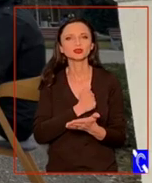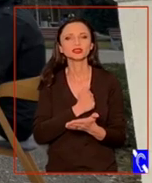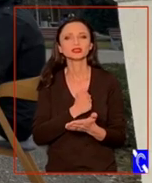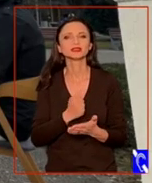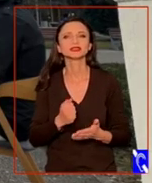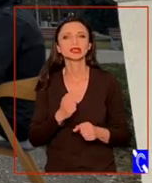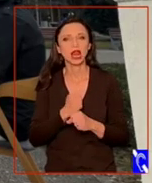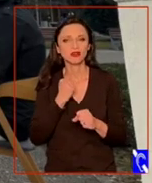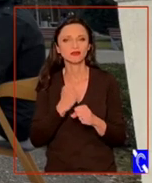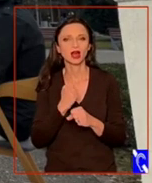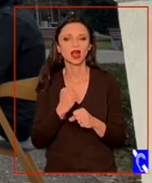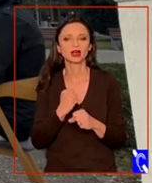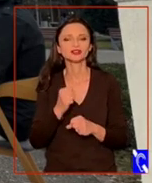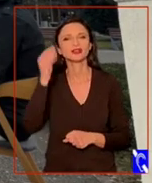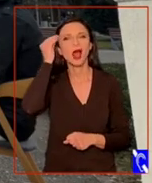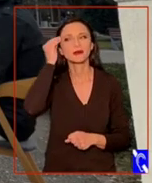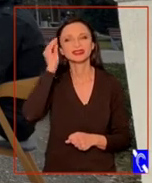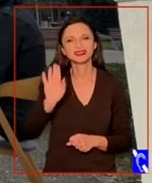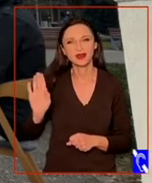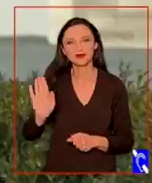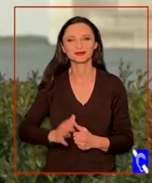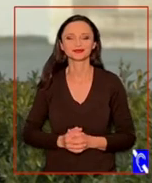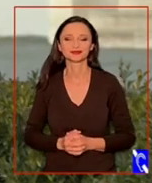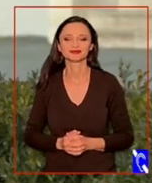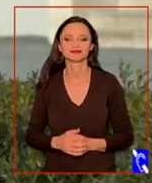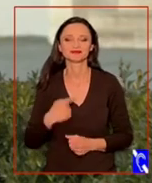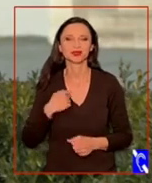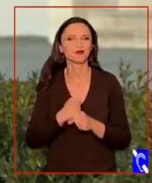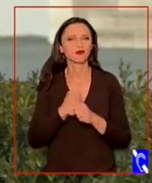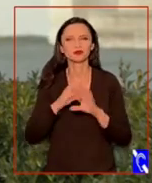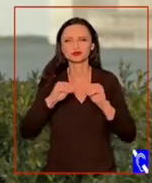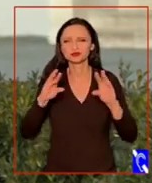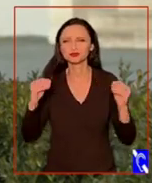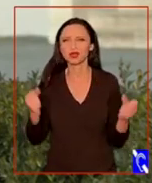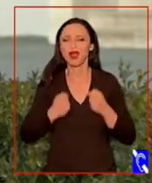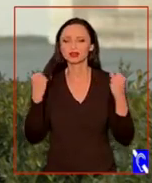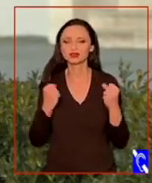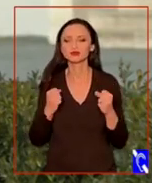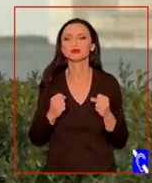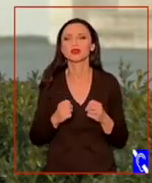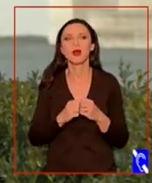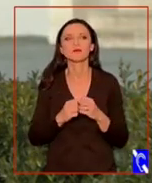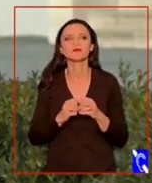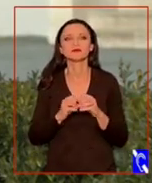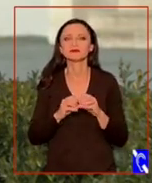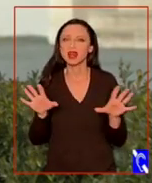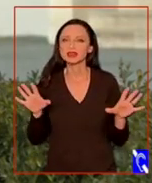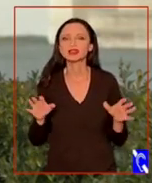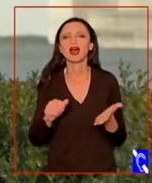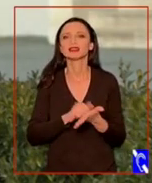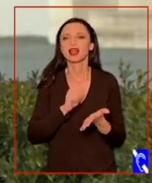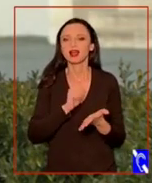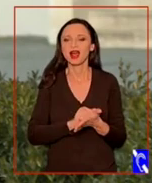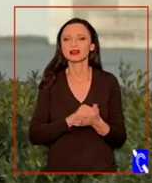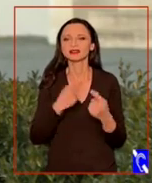reușit să le realizezi în memoria sa? Am făcut nenumărate acțiuni, de la lansări de carte în